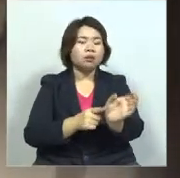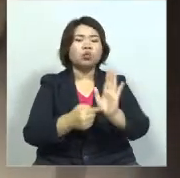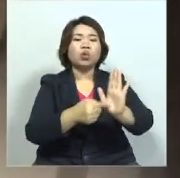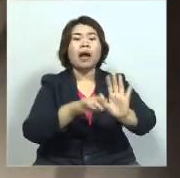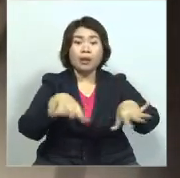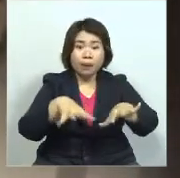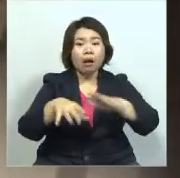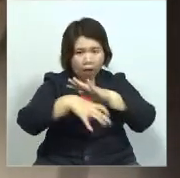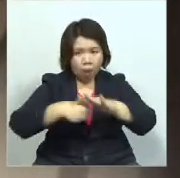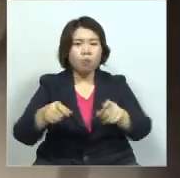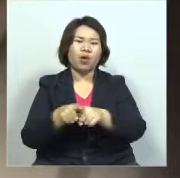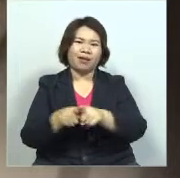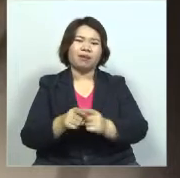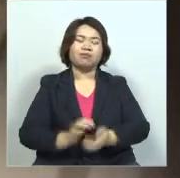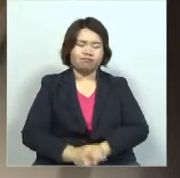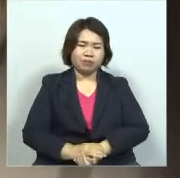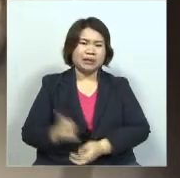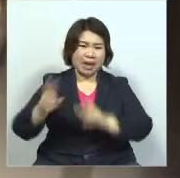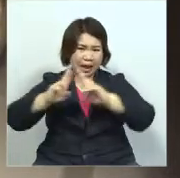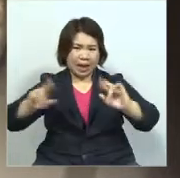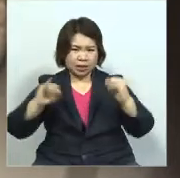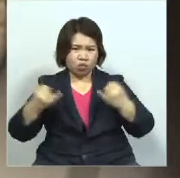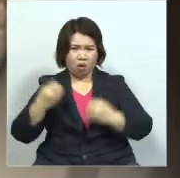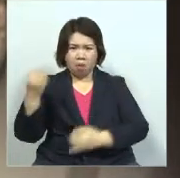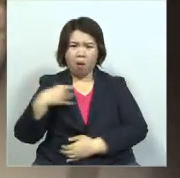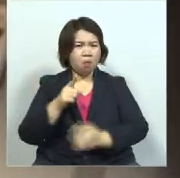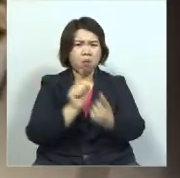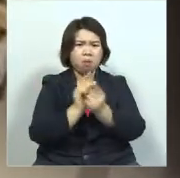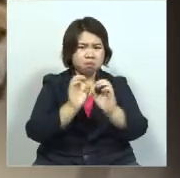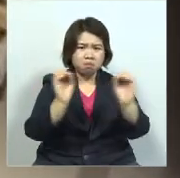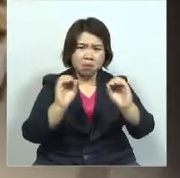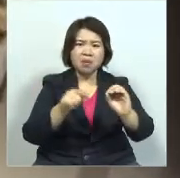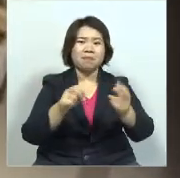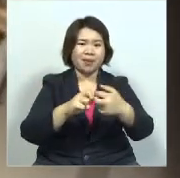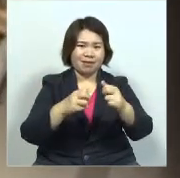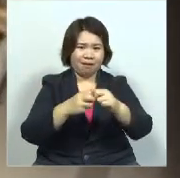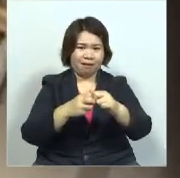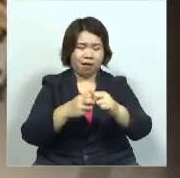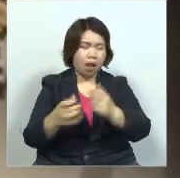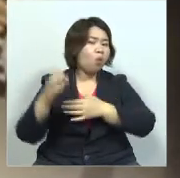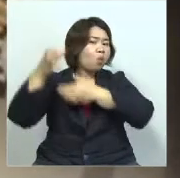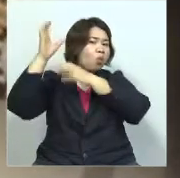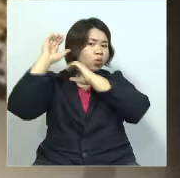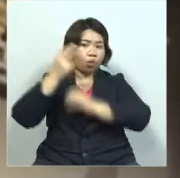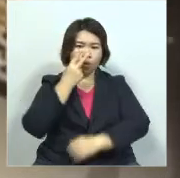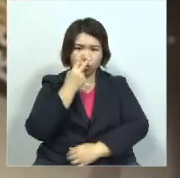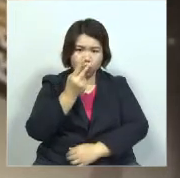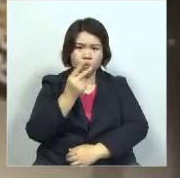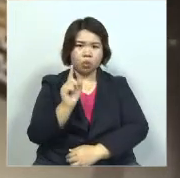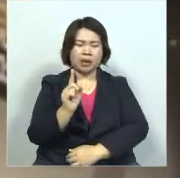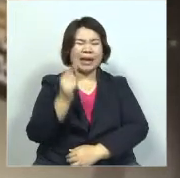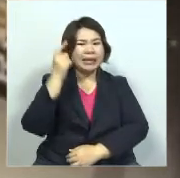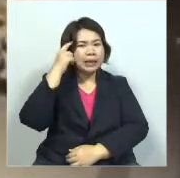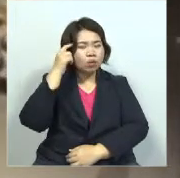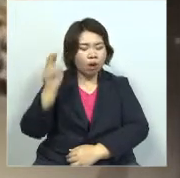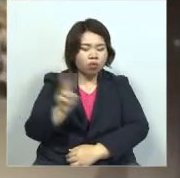ผู้เสียหายหลายคนบอกว่าเหตุการณ์แบบนี้ไม่เคยเจอนะตั้งแต่เปิดร้านมาแล้วก็มาเจอแบบนี้เมื่อย้อนไปดูภาพผู้ต้องสงสัยคาดว่าน่